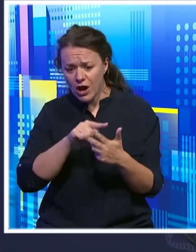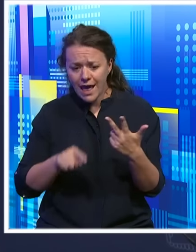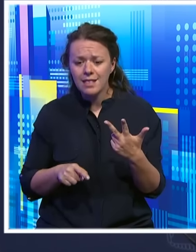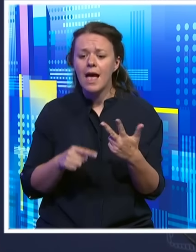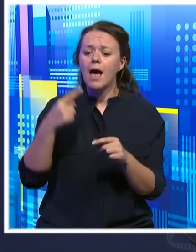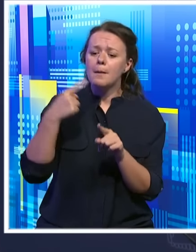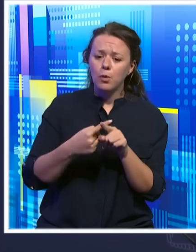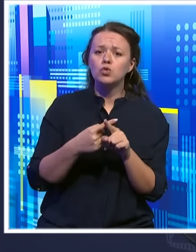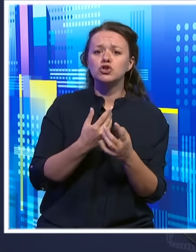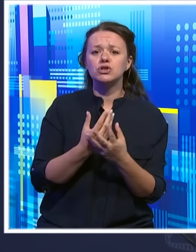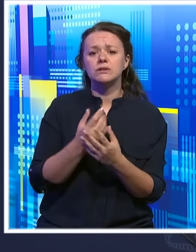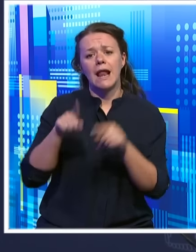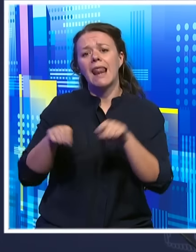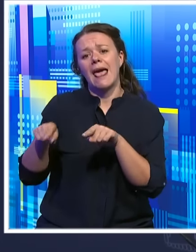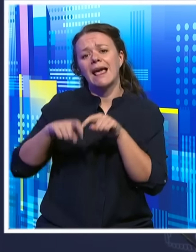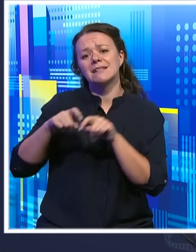da učinimo i